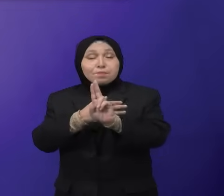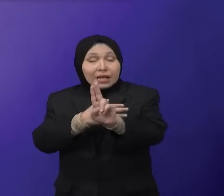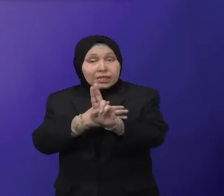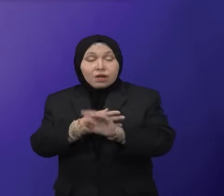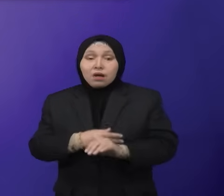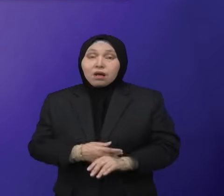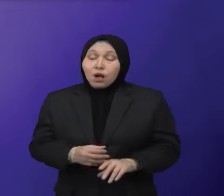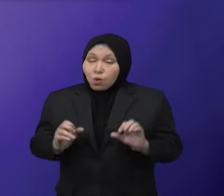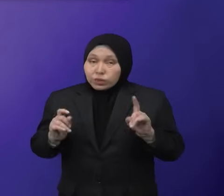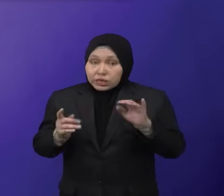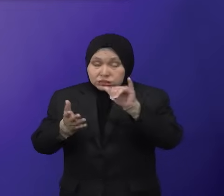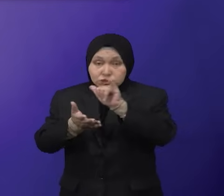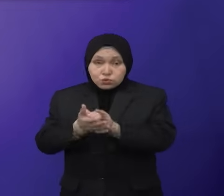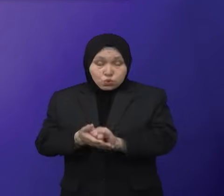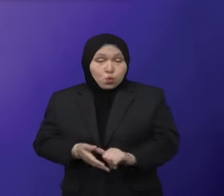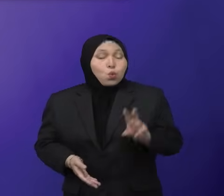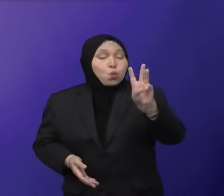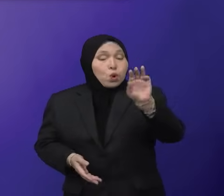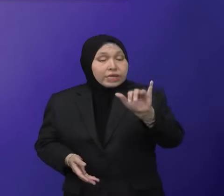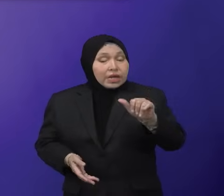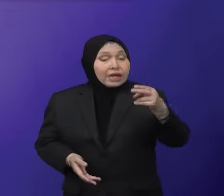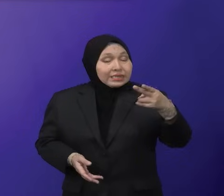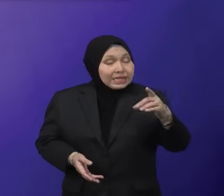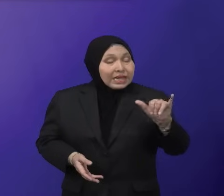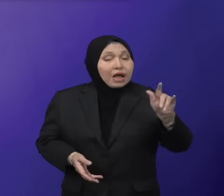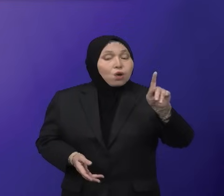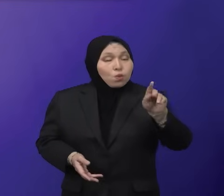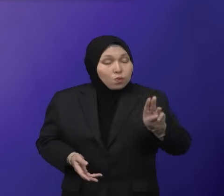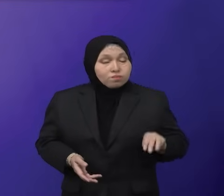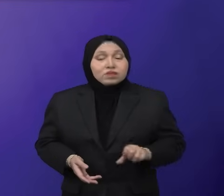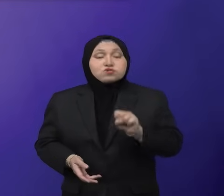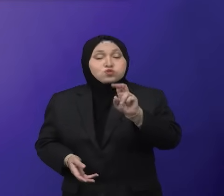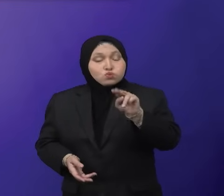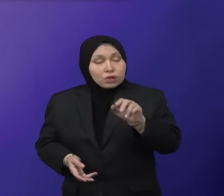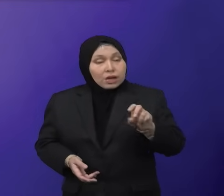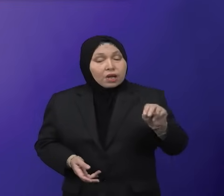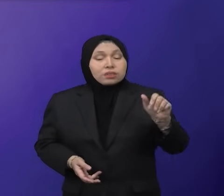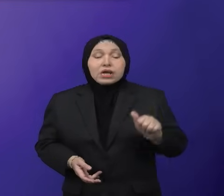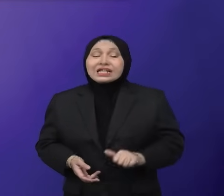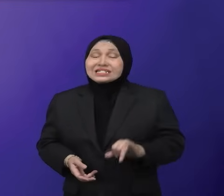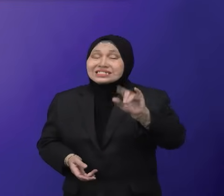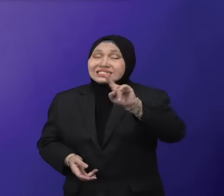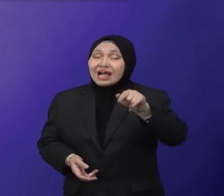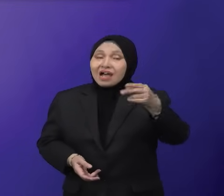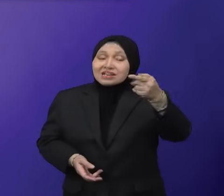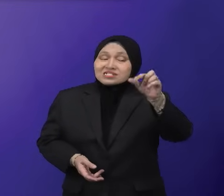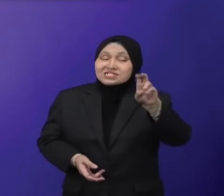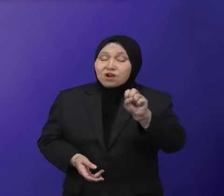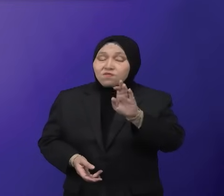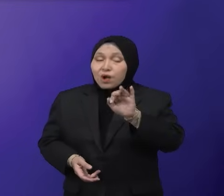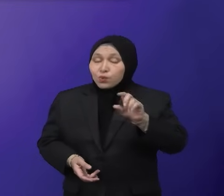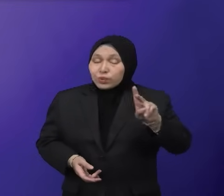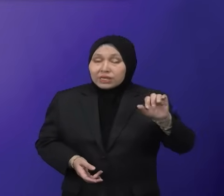situ. Okey, kemudian, wayahdiyakum sunnah. Ha, itu pun sama juga, izhar syafawi. Tak boleh panjangkan